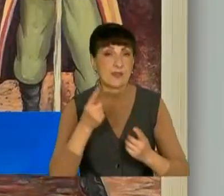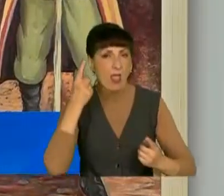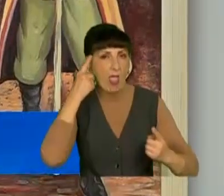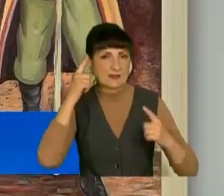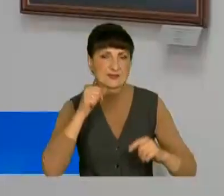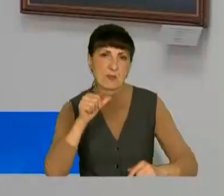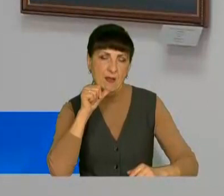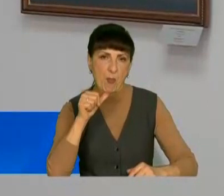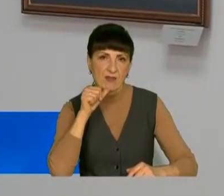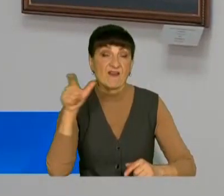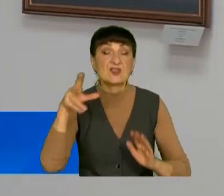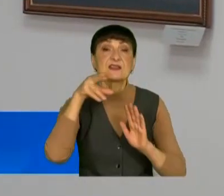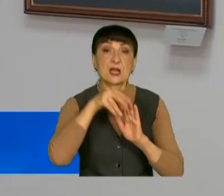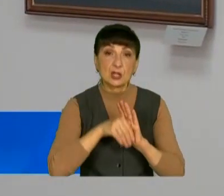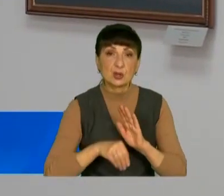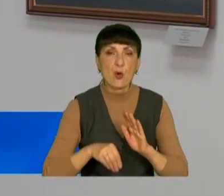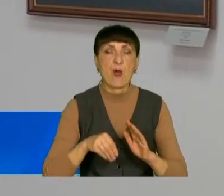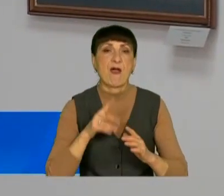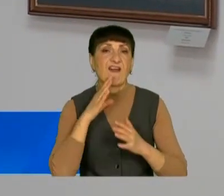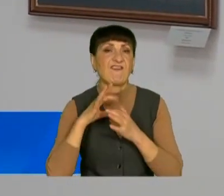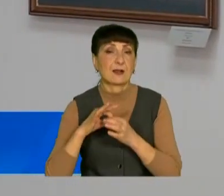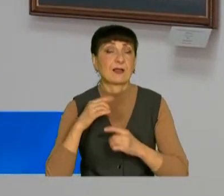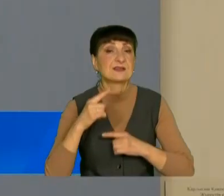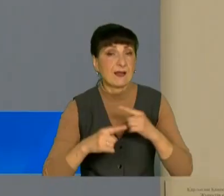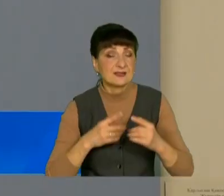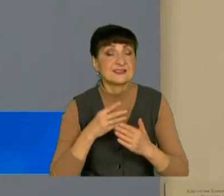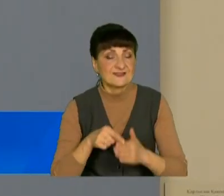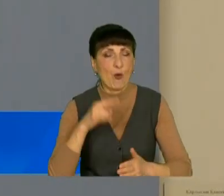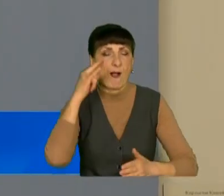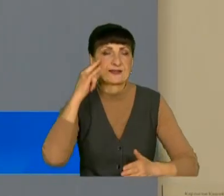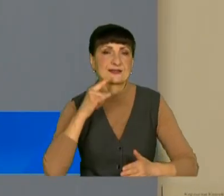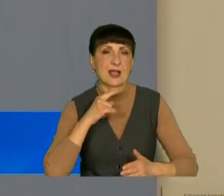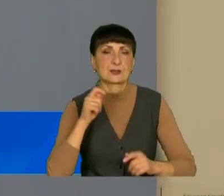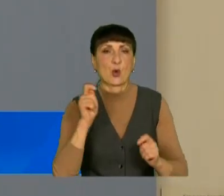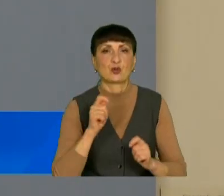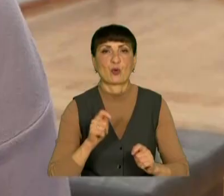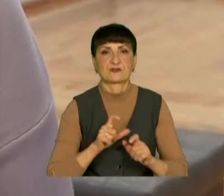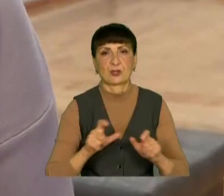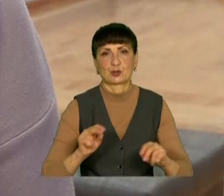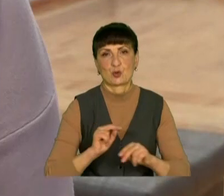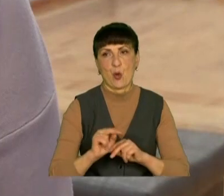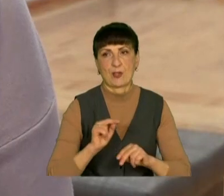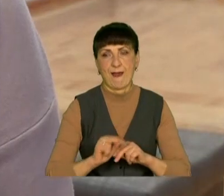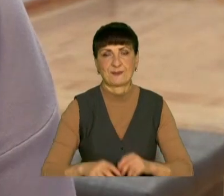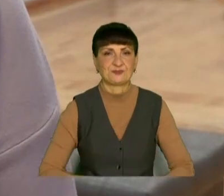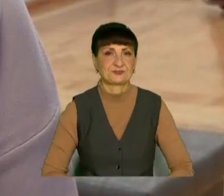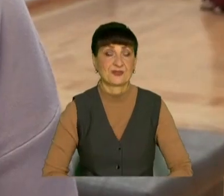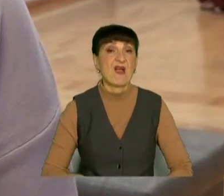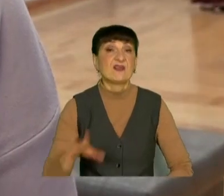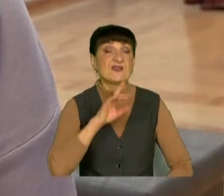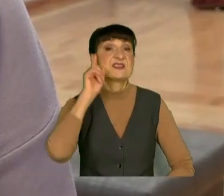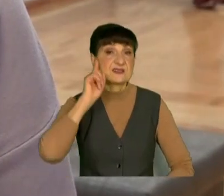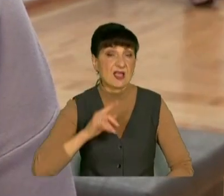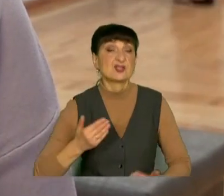При этом в них сохранена верность традициям казахстанской художественной школы. Мы все прекрасно знаем, что